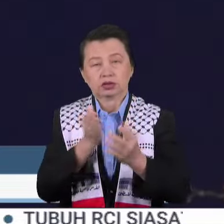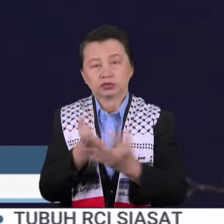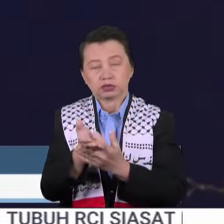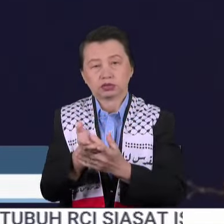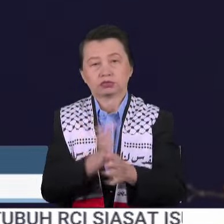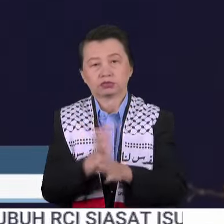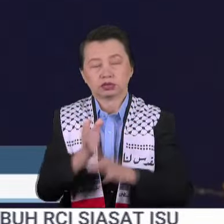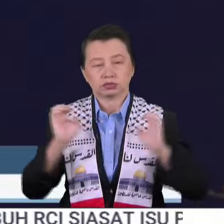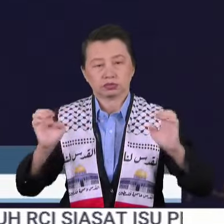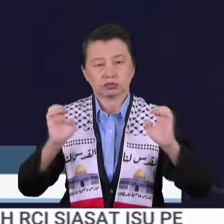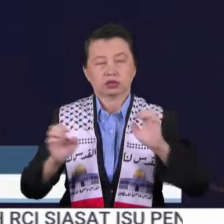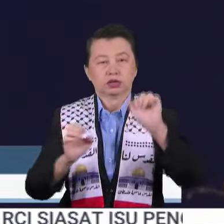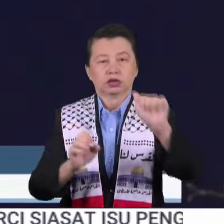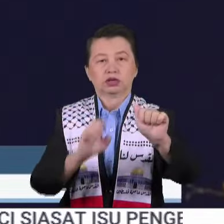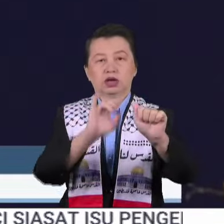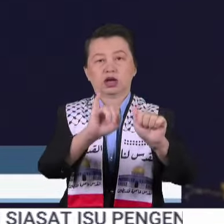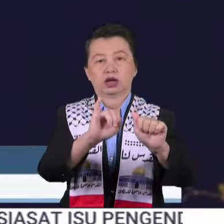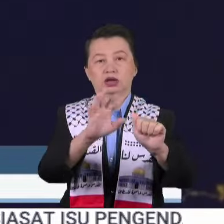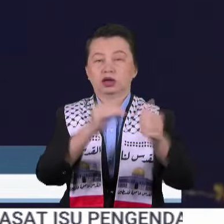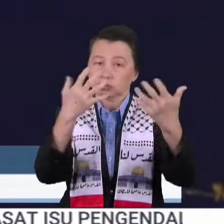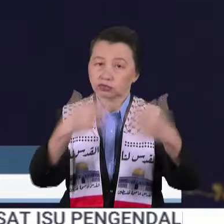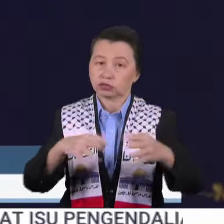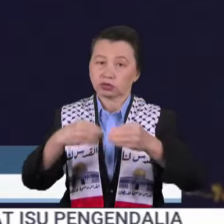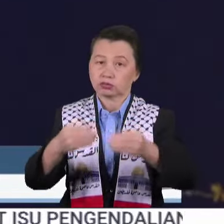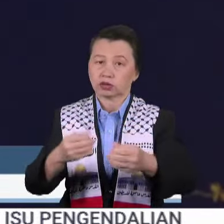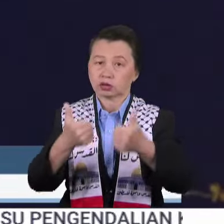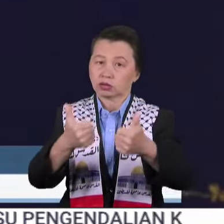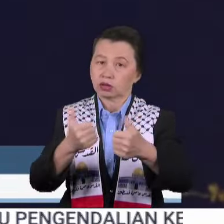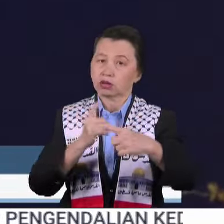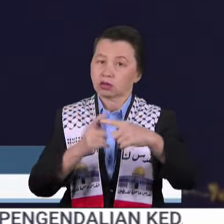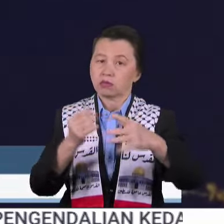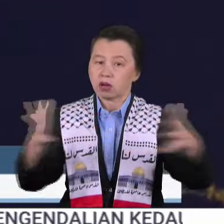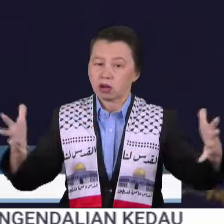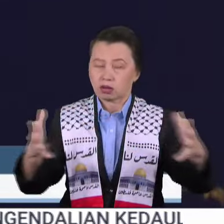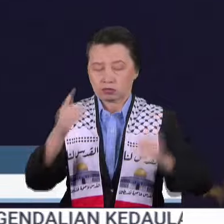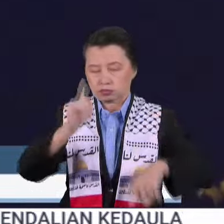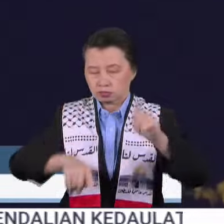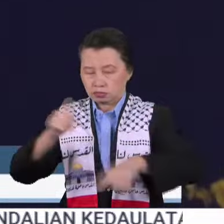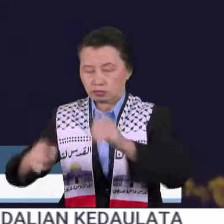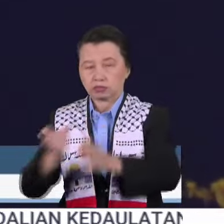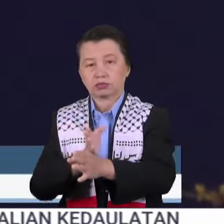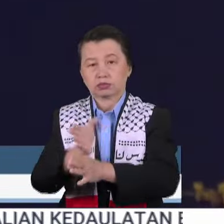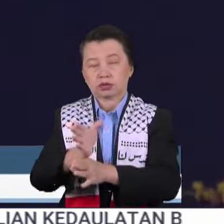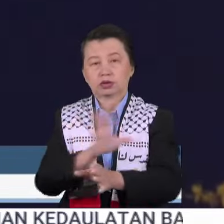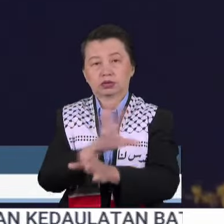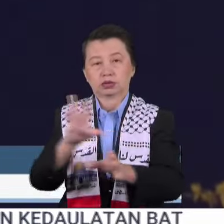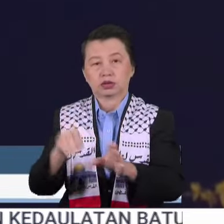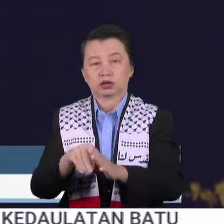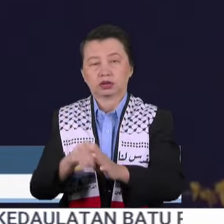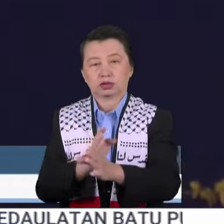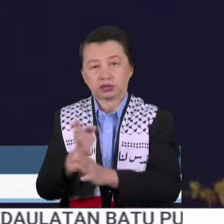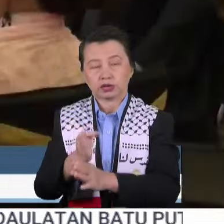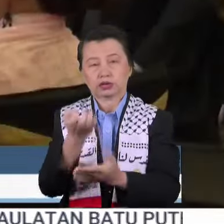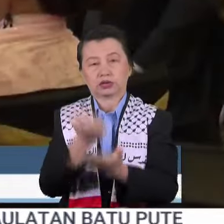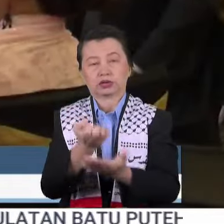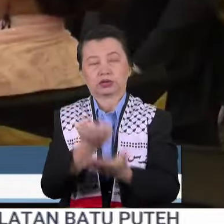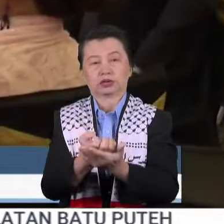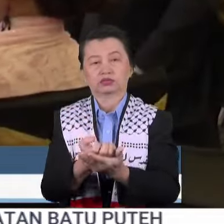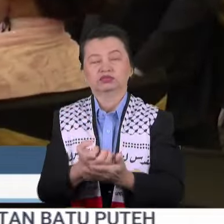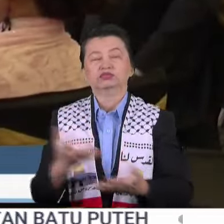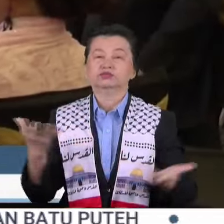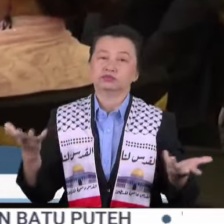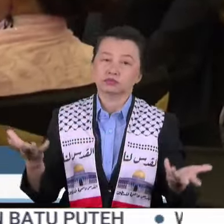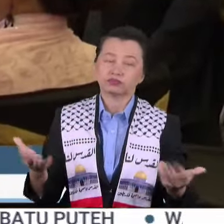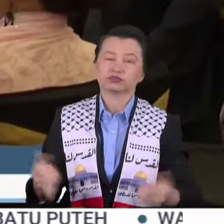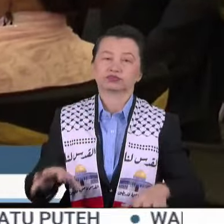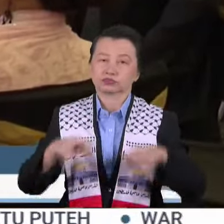bidang kecerdasan buatan AI yang telah memberi impak besar terhadap pelbagai bidang termasuk sektor ekonomi.